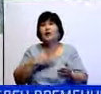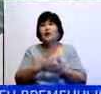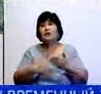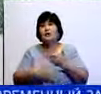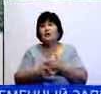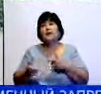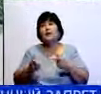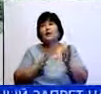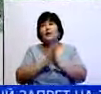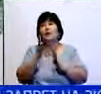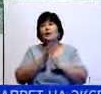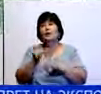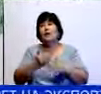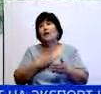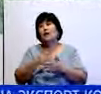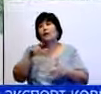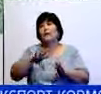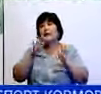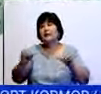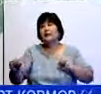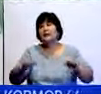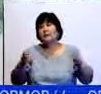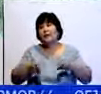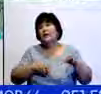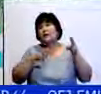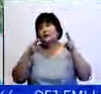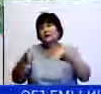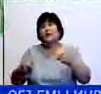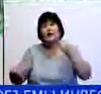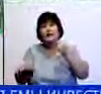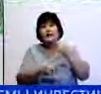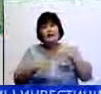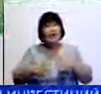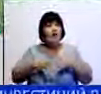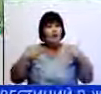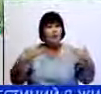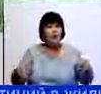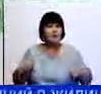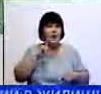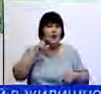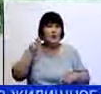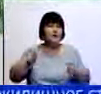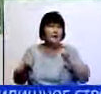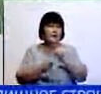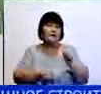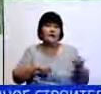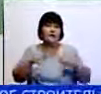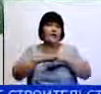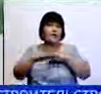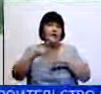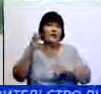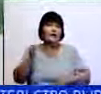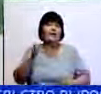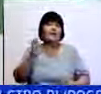помогает в заготовке сена. Добровольцы целыми бригадами выезжают на сенокос. Большой десант молодых косарей высадился на поля